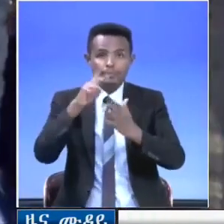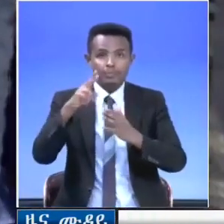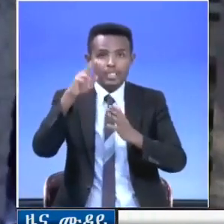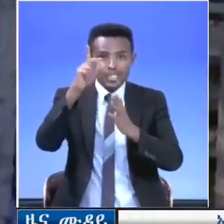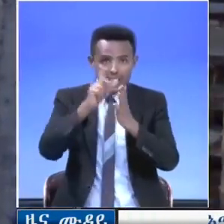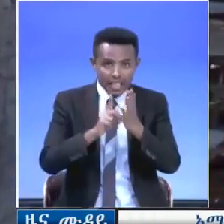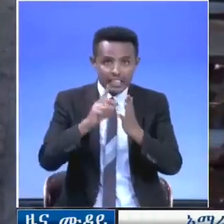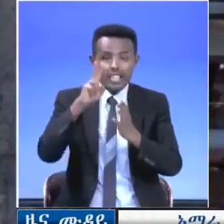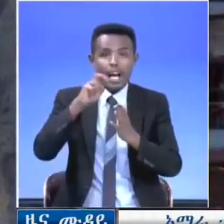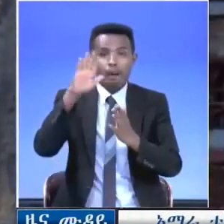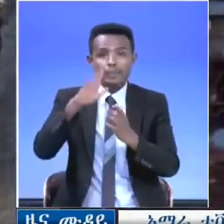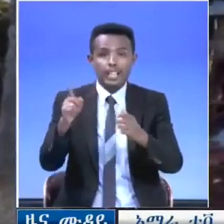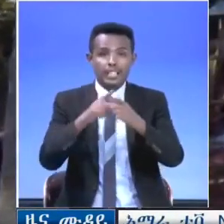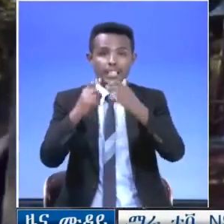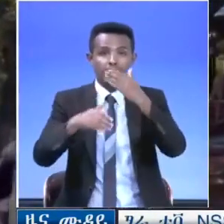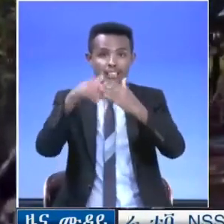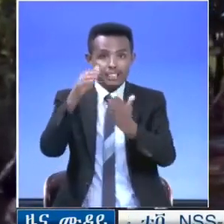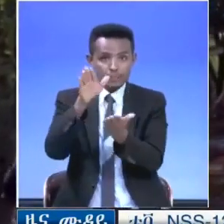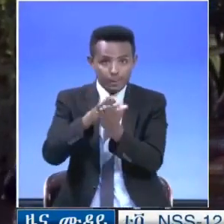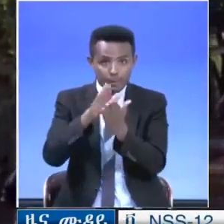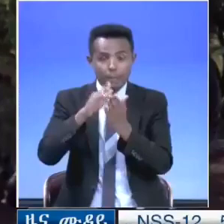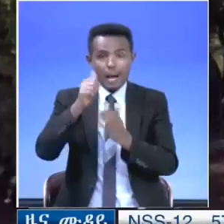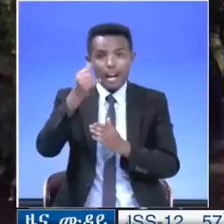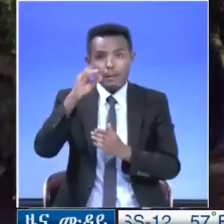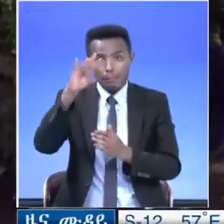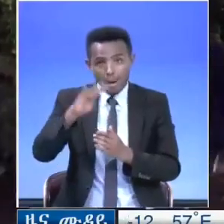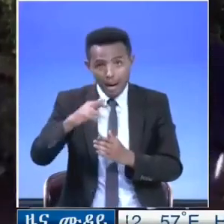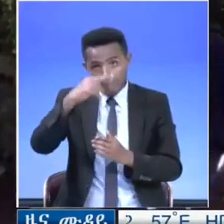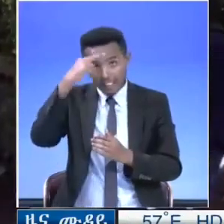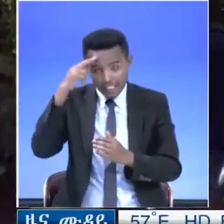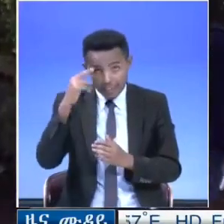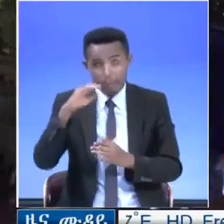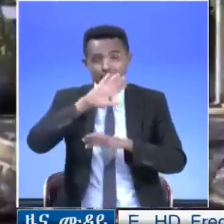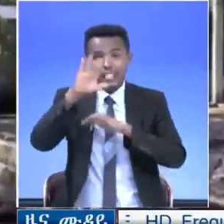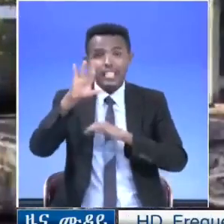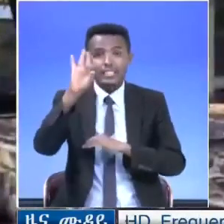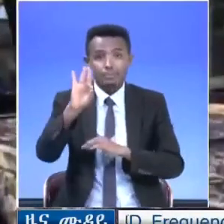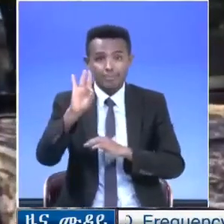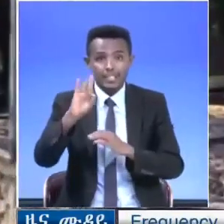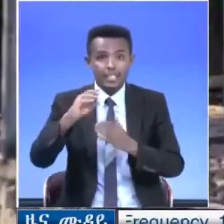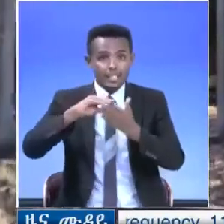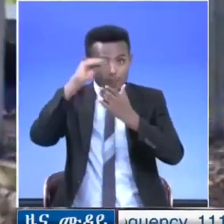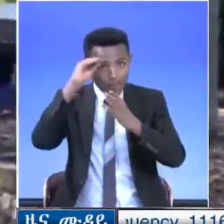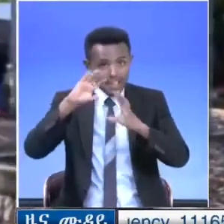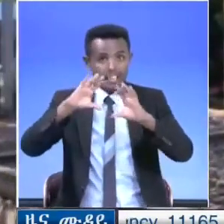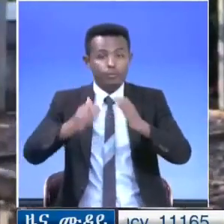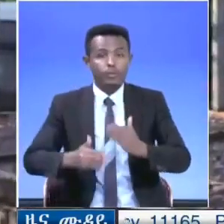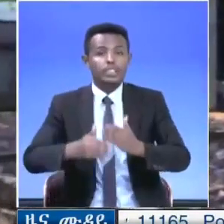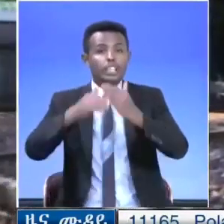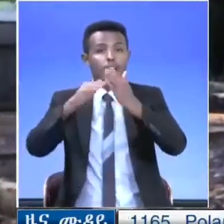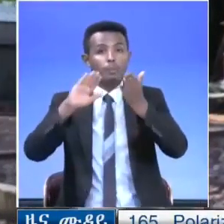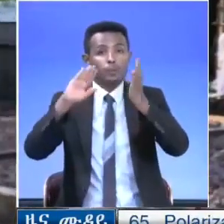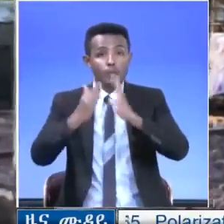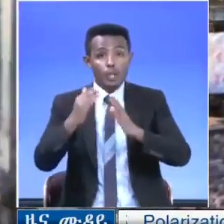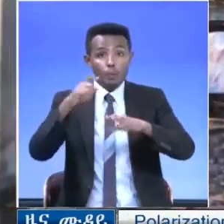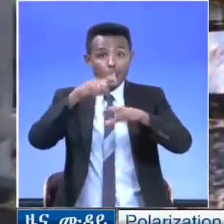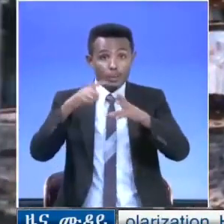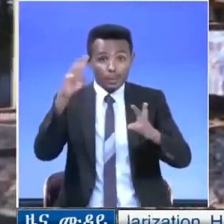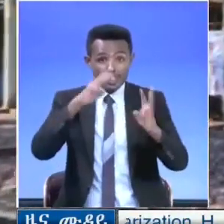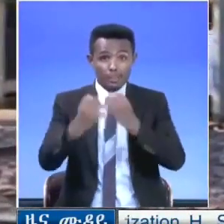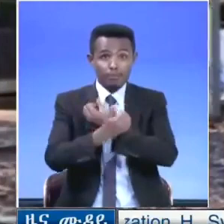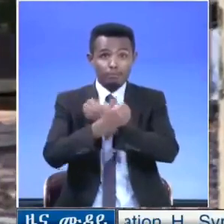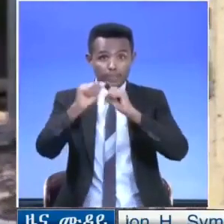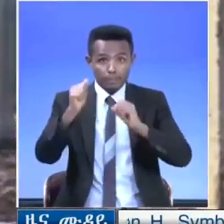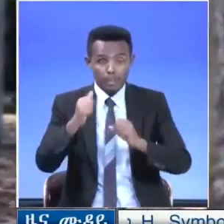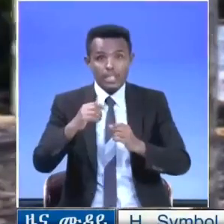25 አንደኛ ደረጃ ትምህርት ቤትም በአልማ አማካኝነት በአጠቃላይ 8 የመማሪያ ክፍሎች እየተገነቡለት በመሆኑ ወቅታዊ ችግሩ እንደሚቀረፍ